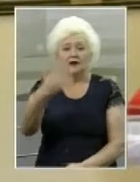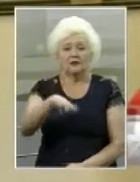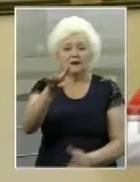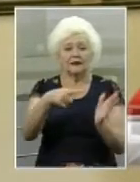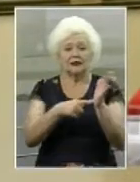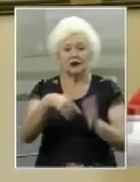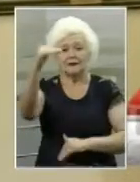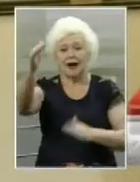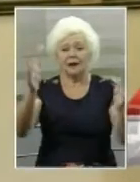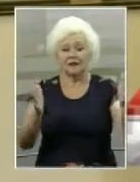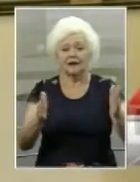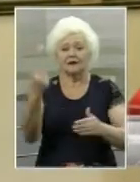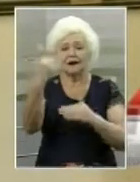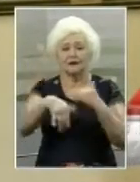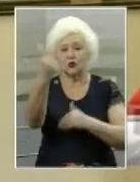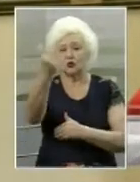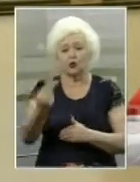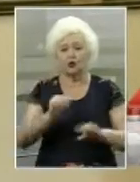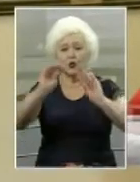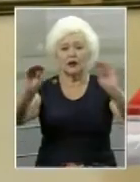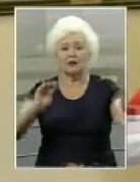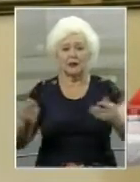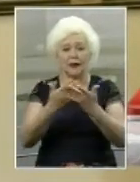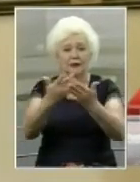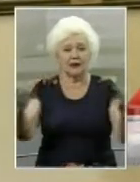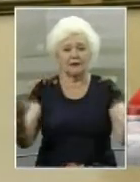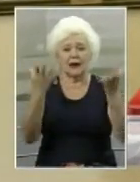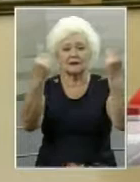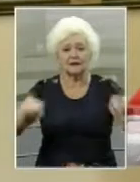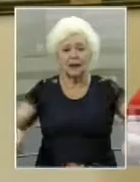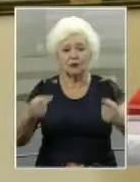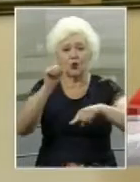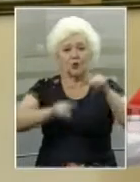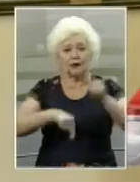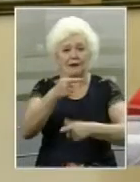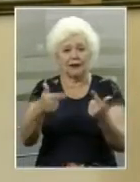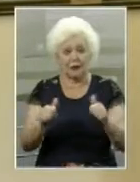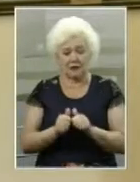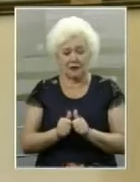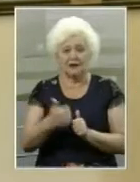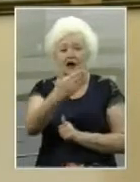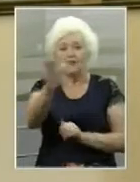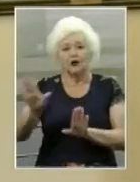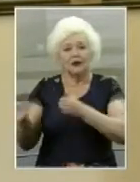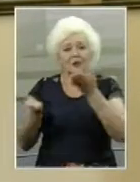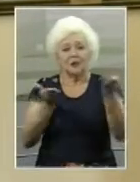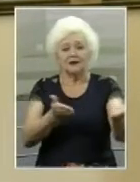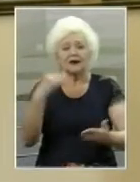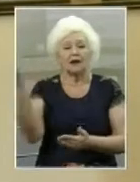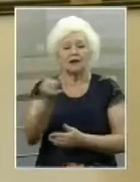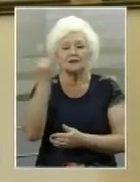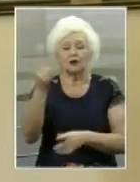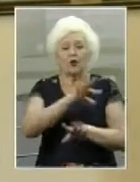26 картин херсонських художників експонуються на виставці «З днем народження, рідне місто». Вони присвячені